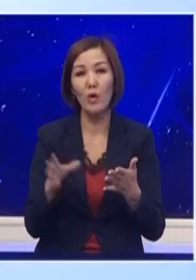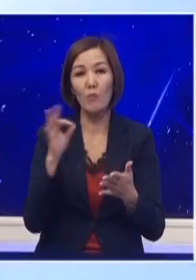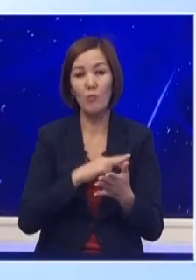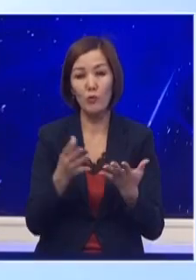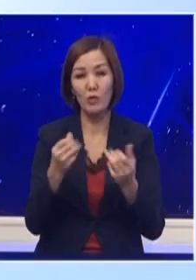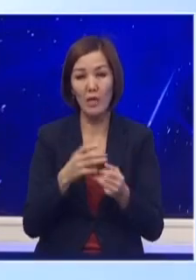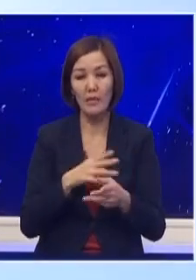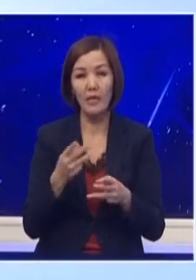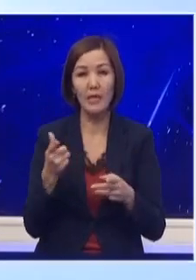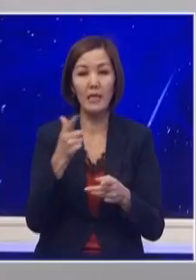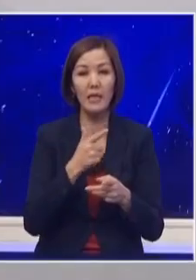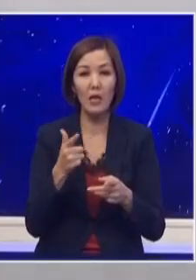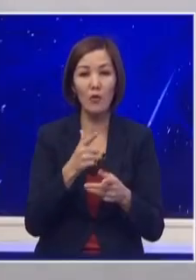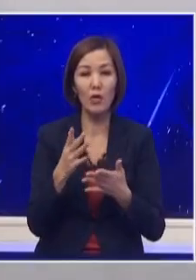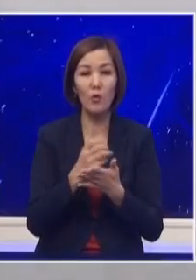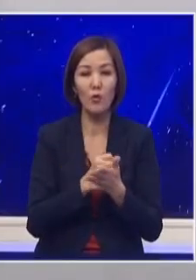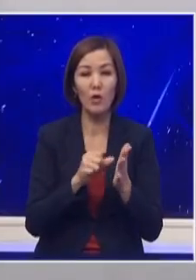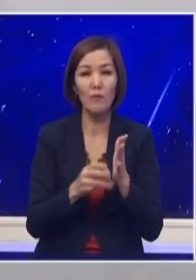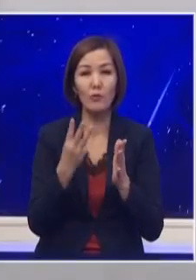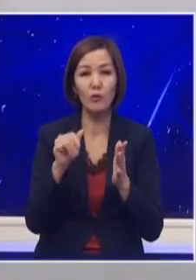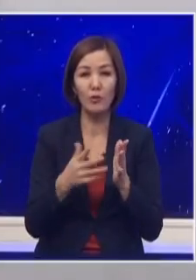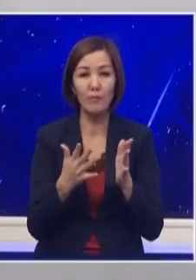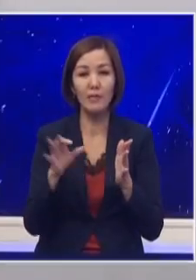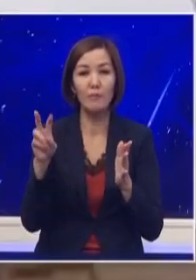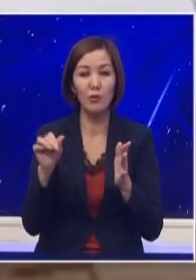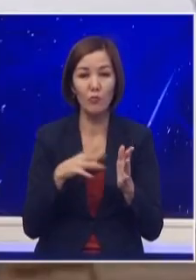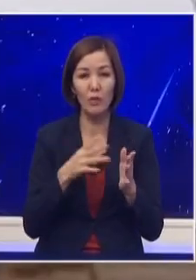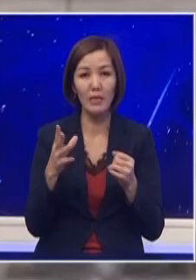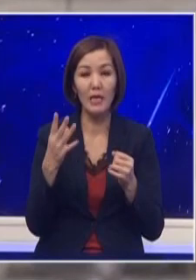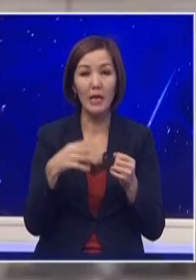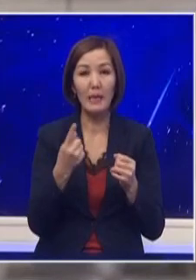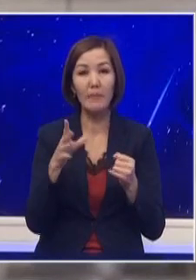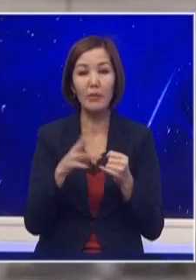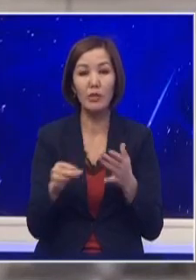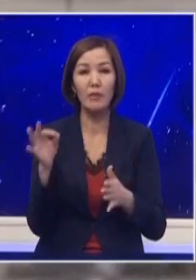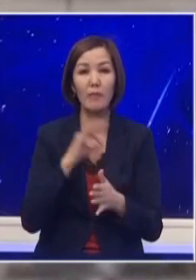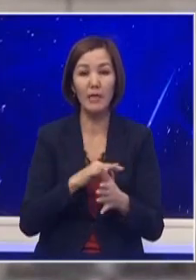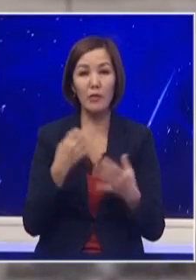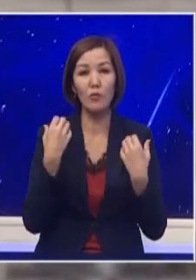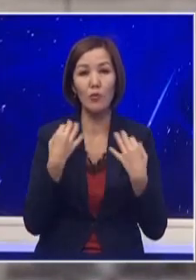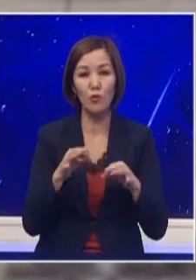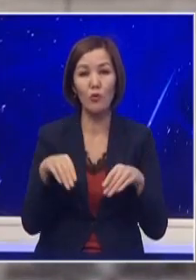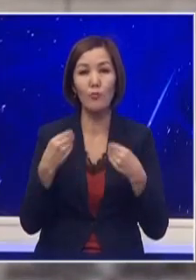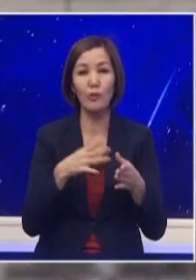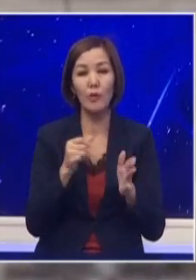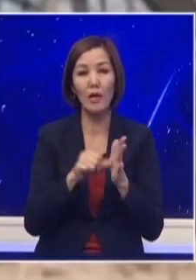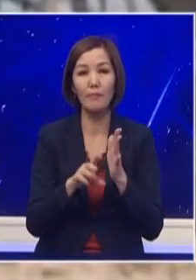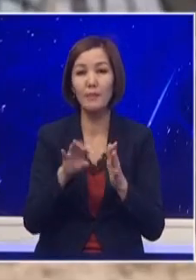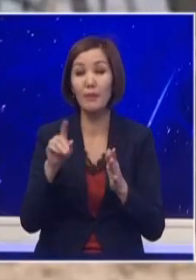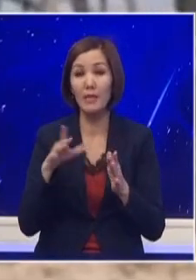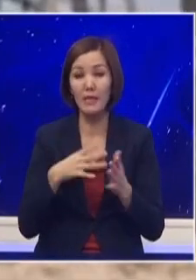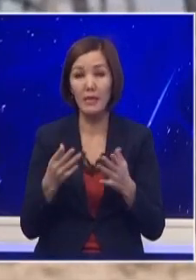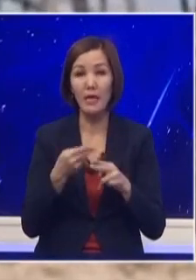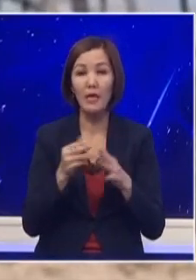министр. Енді геологиялық қоры 63,5 миллион болатын 41 учаскені пайдалану құқығын беруге және 60 миллиард теңге сомасына